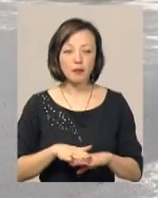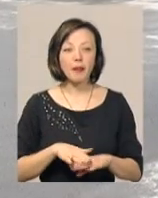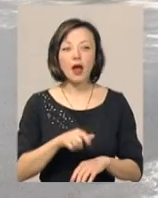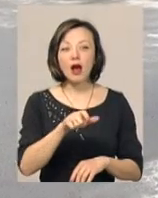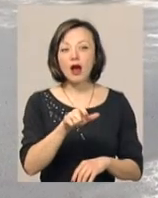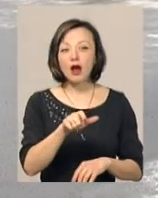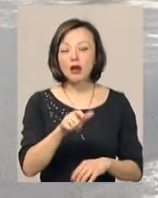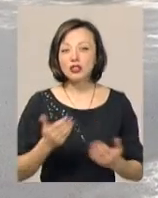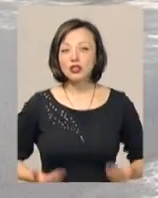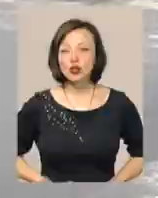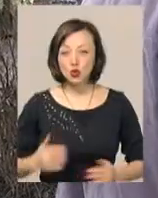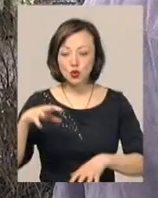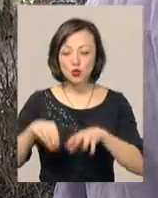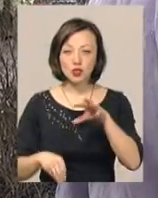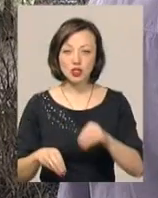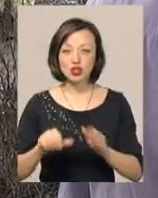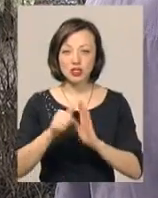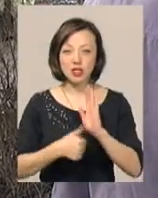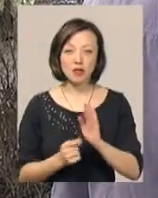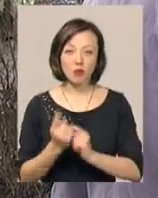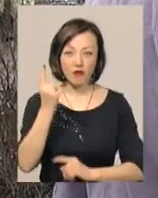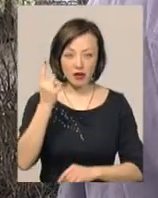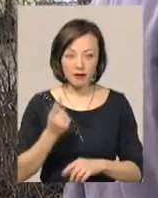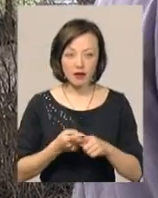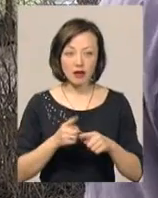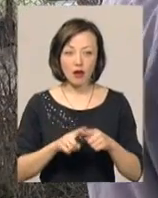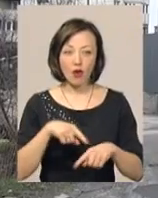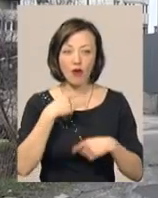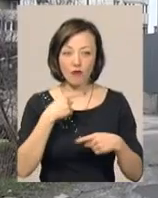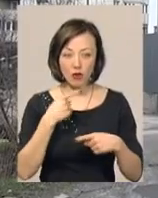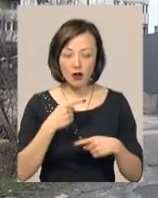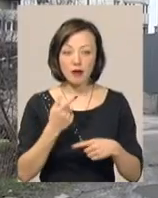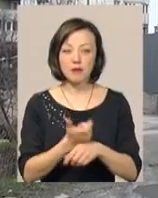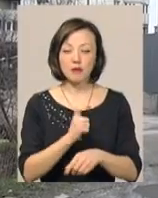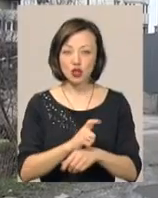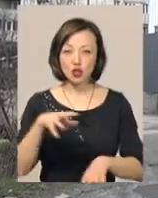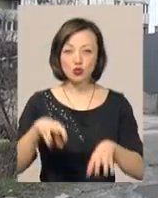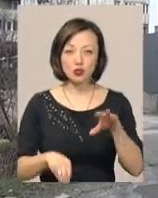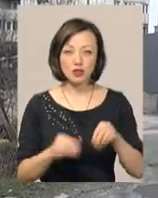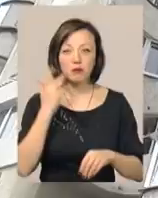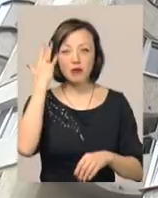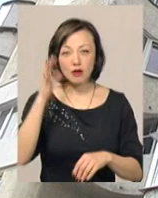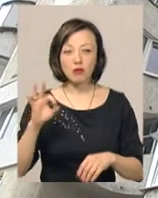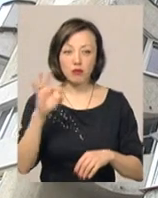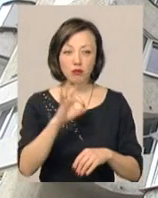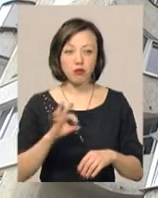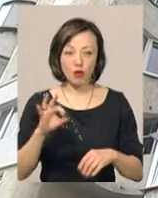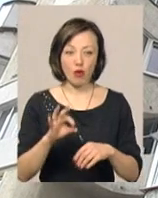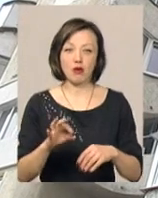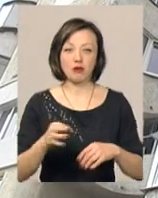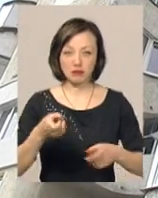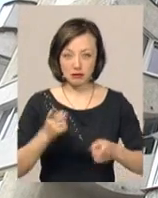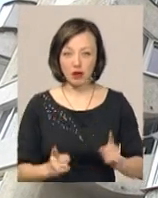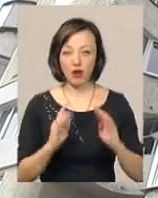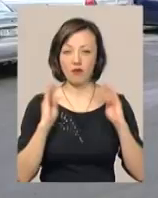мешканець сусідньої 16-поверхівки на Соборній 16 Валерій Габальчук говорить, він і більшість його сусідів мріють про повноцінний паркан,